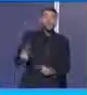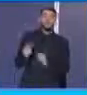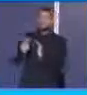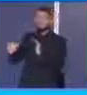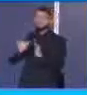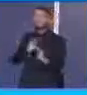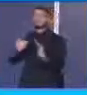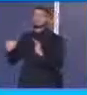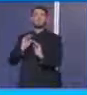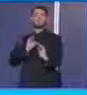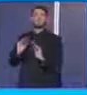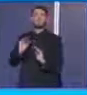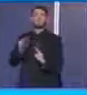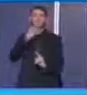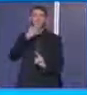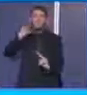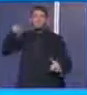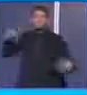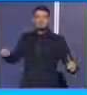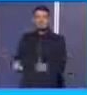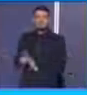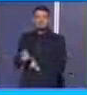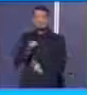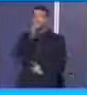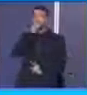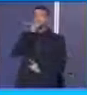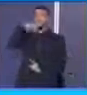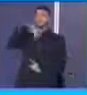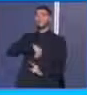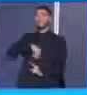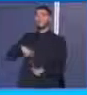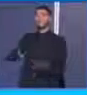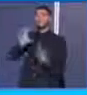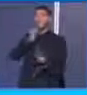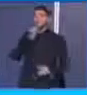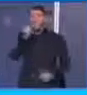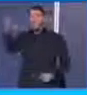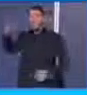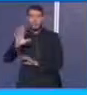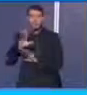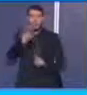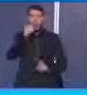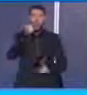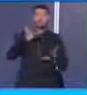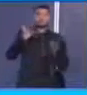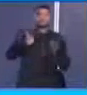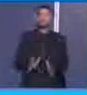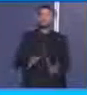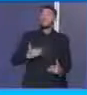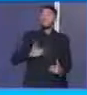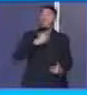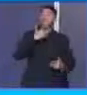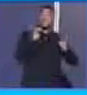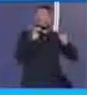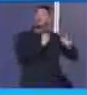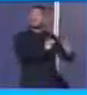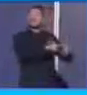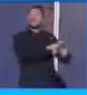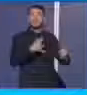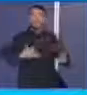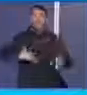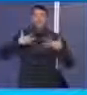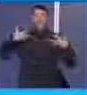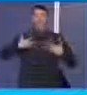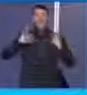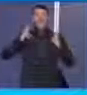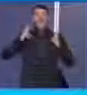που δεν έχει τη συνένεσή τους και να την καταγγέλουν. Να διδάσκουμε στους γιους μας ότι η ευτυχία τους και η προκοπή